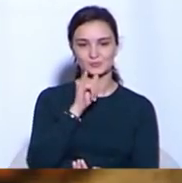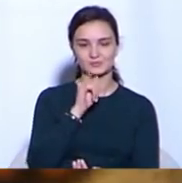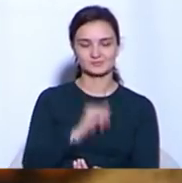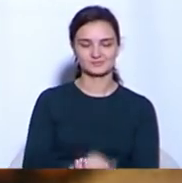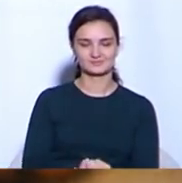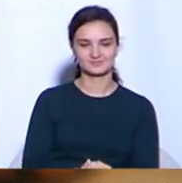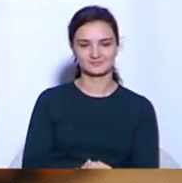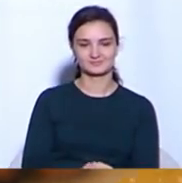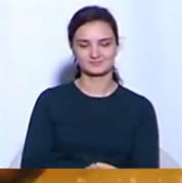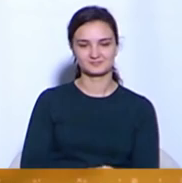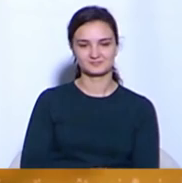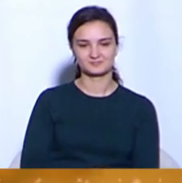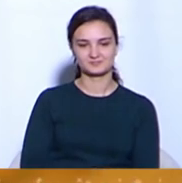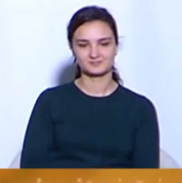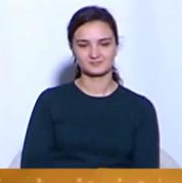ვარ.